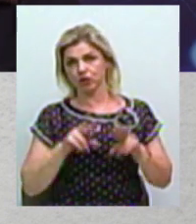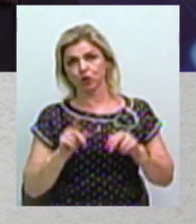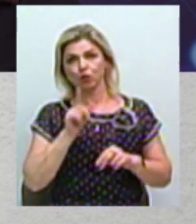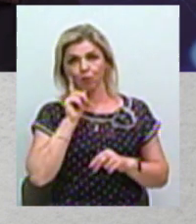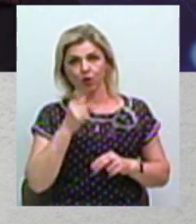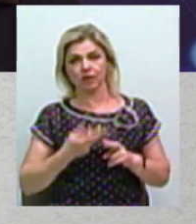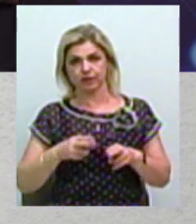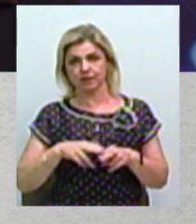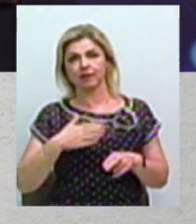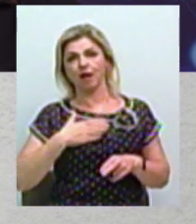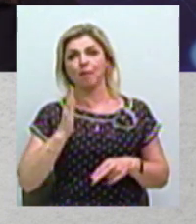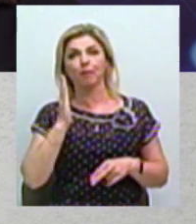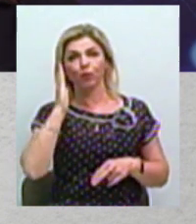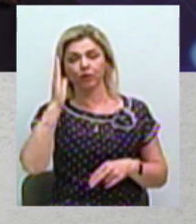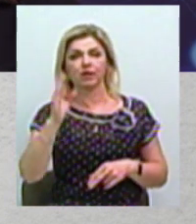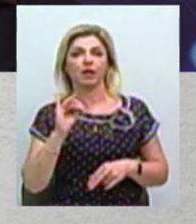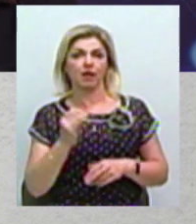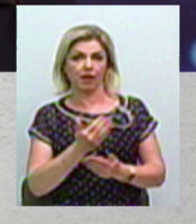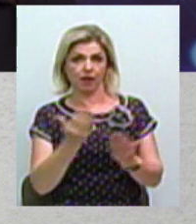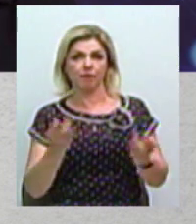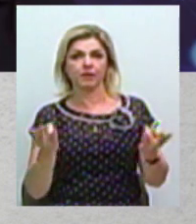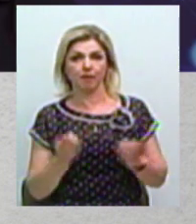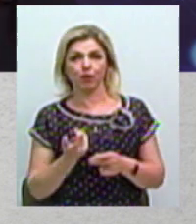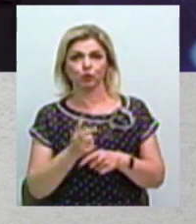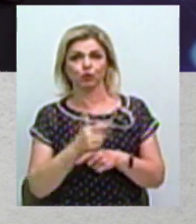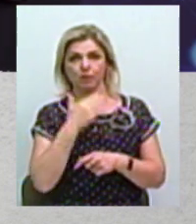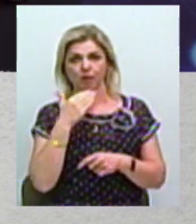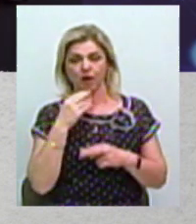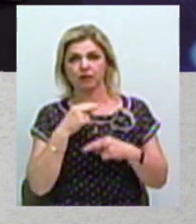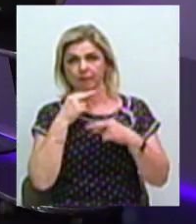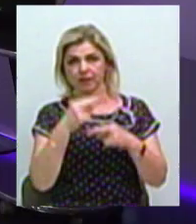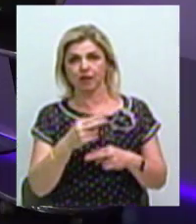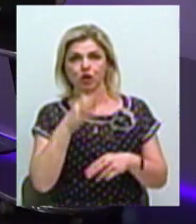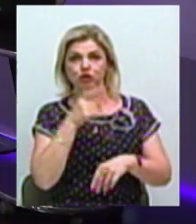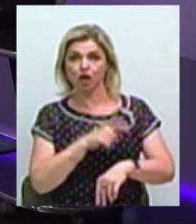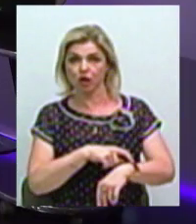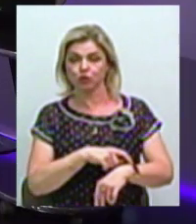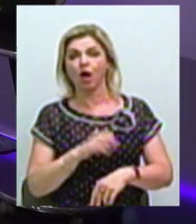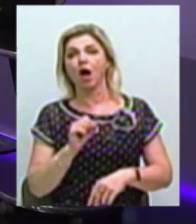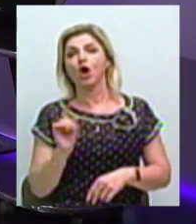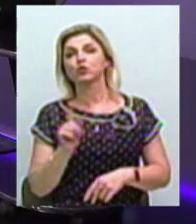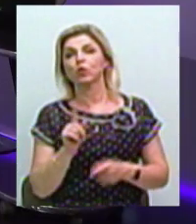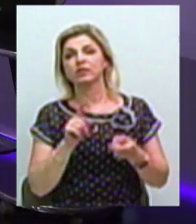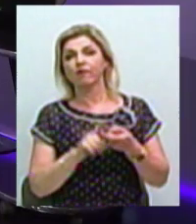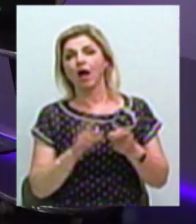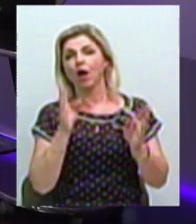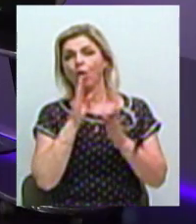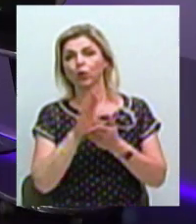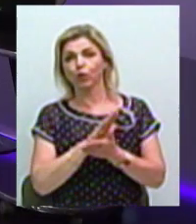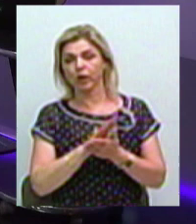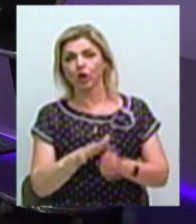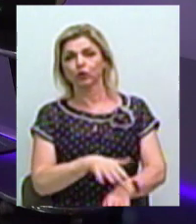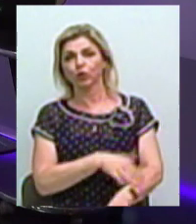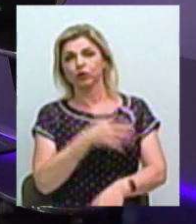наше майбутнє, і їм необхідно дуже багато приділяти часу. Що стосується екології, тривалий час у